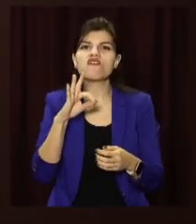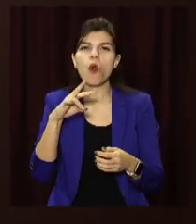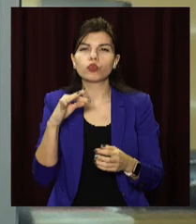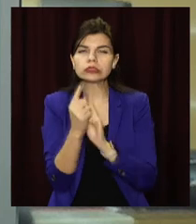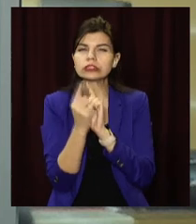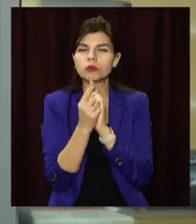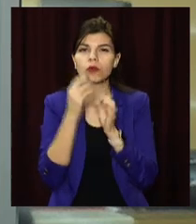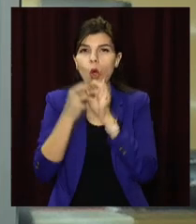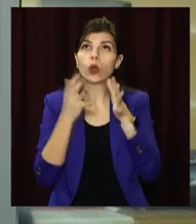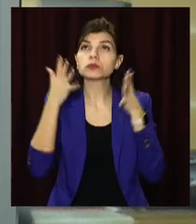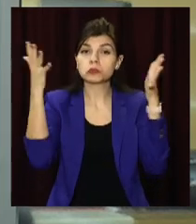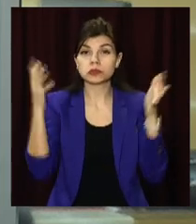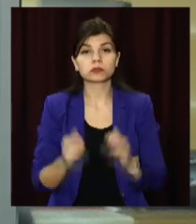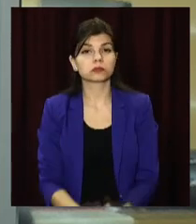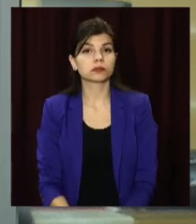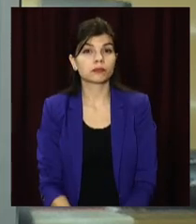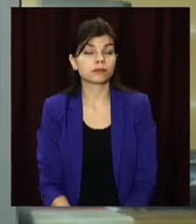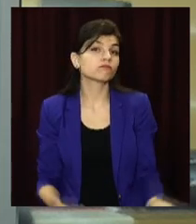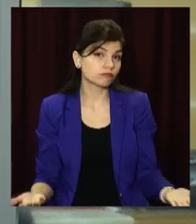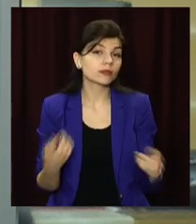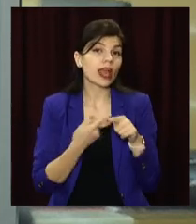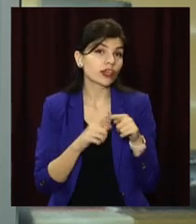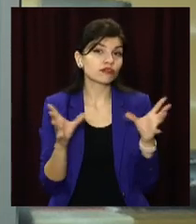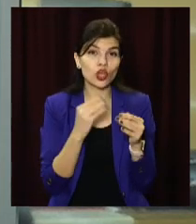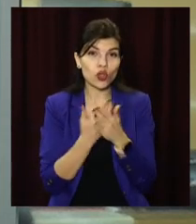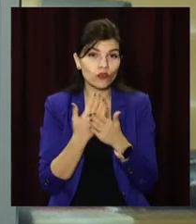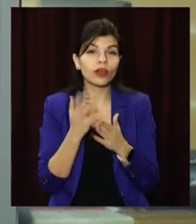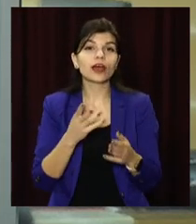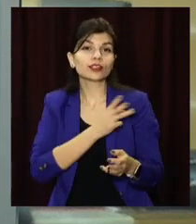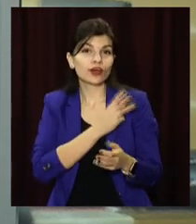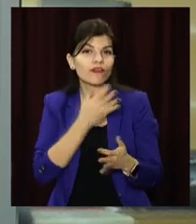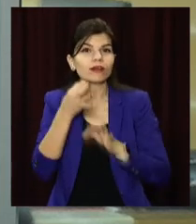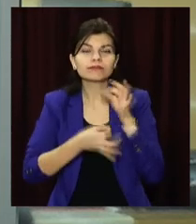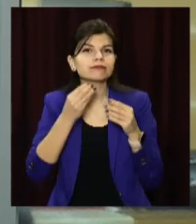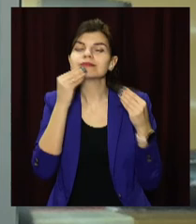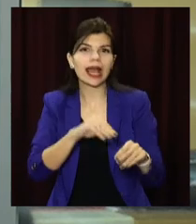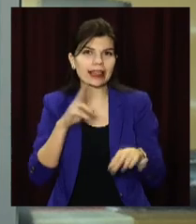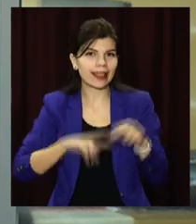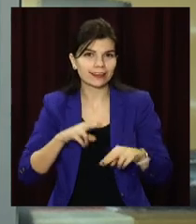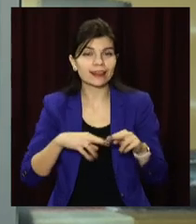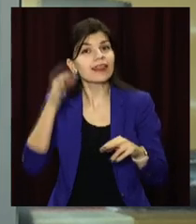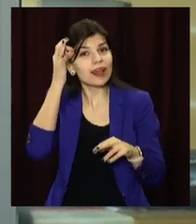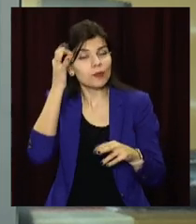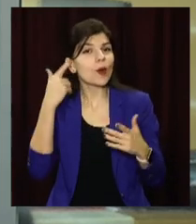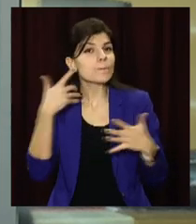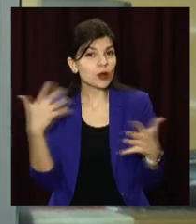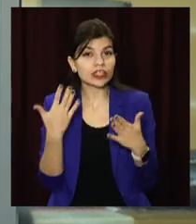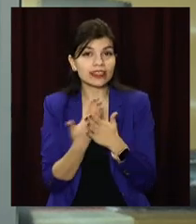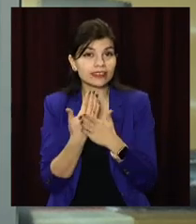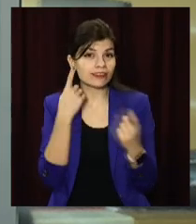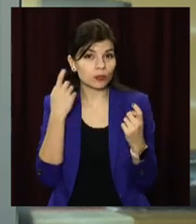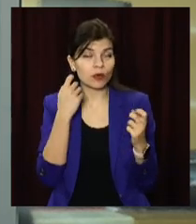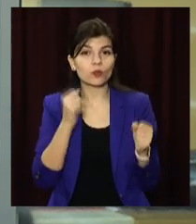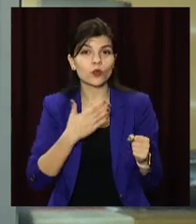систем. Наразі це всі новини на цю годину. Бажаю гарного вам настрою. А я нагадую, що більше інформації ви можете прочитати на